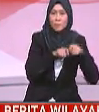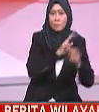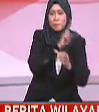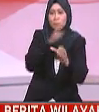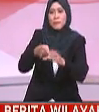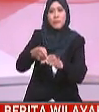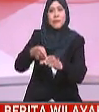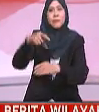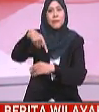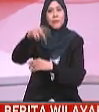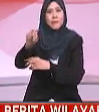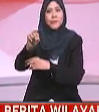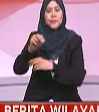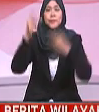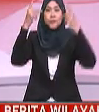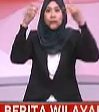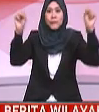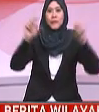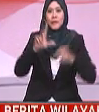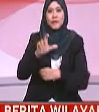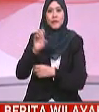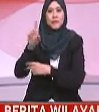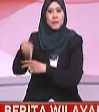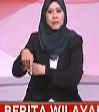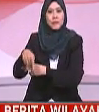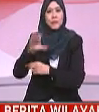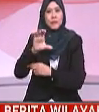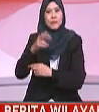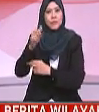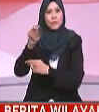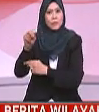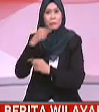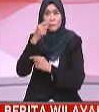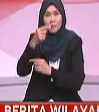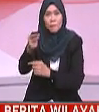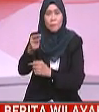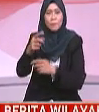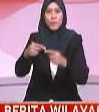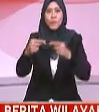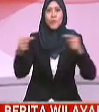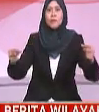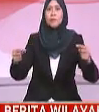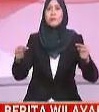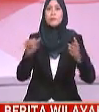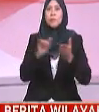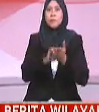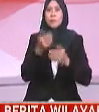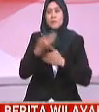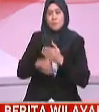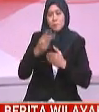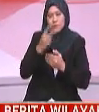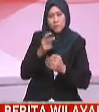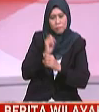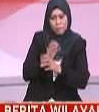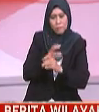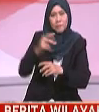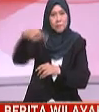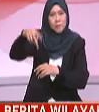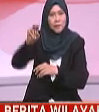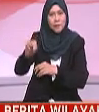menyertai PN. Presiden LDP Dato' Chin Su Pin dilaporkan berkata keputusan tersebut selepas melihat kesungguhan